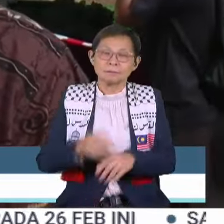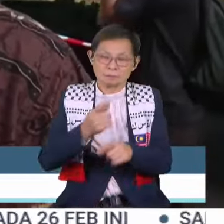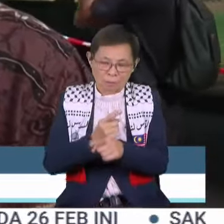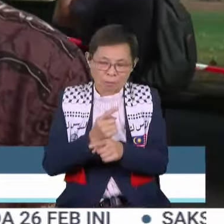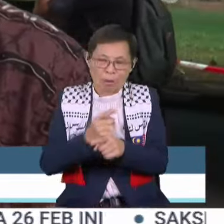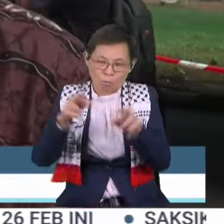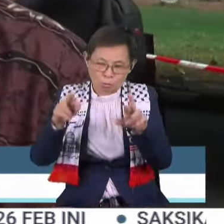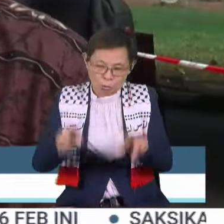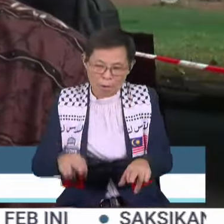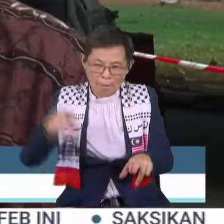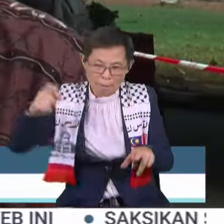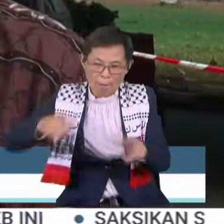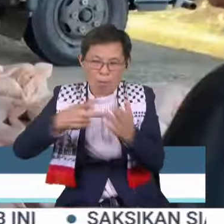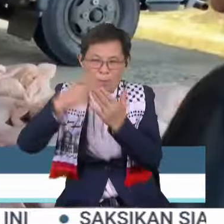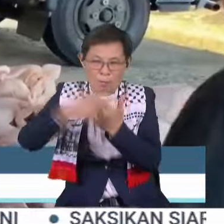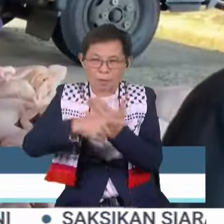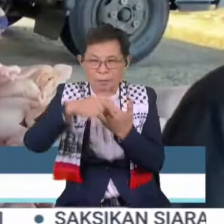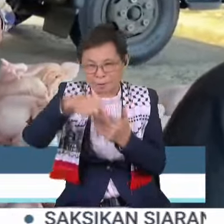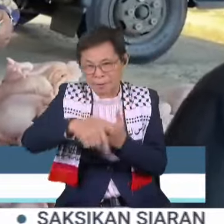untuktuk